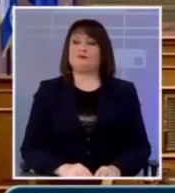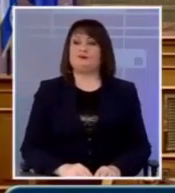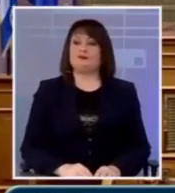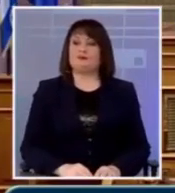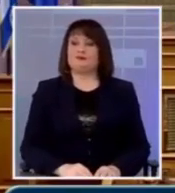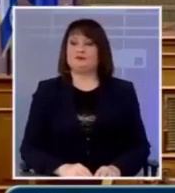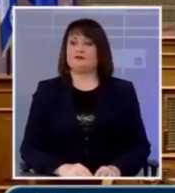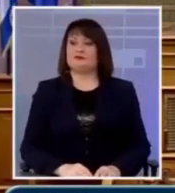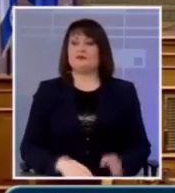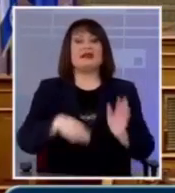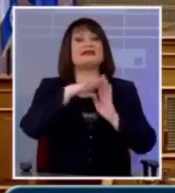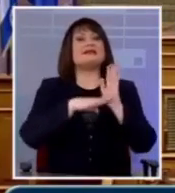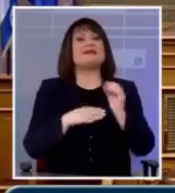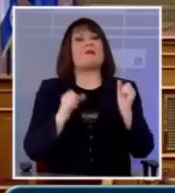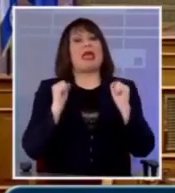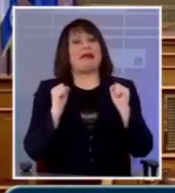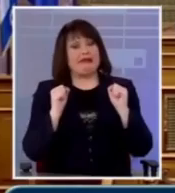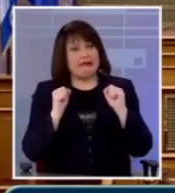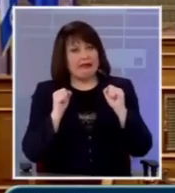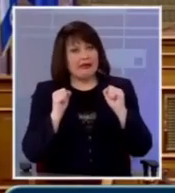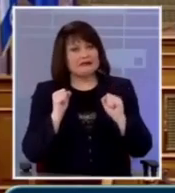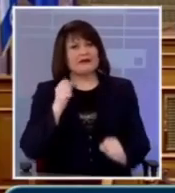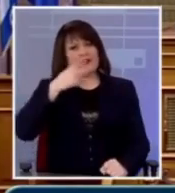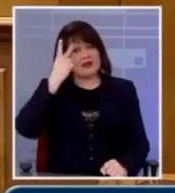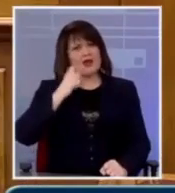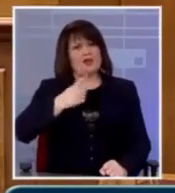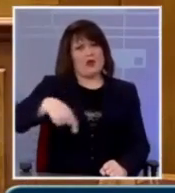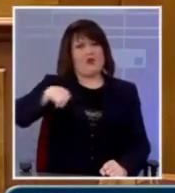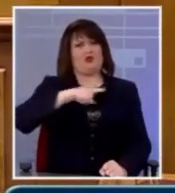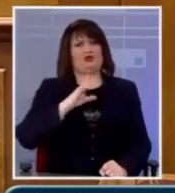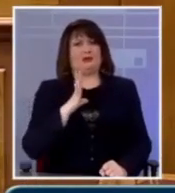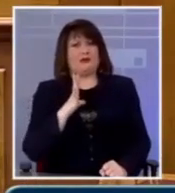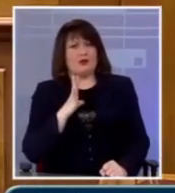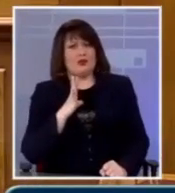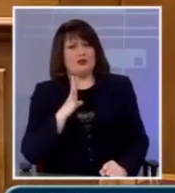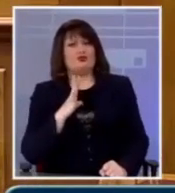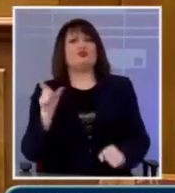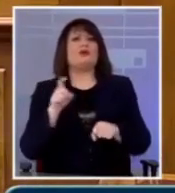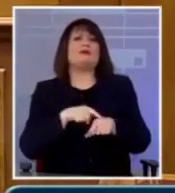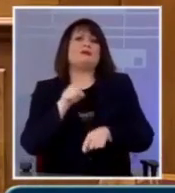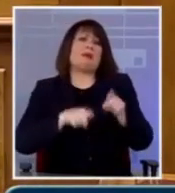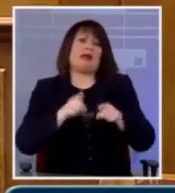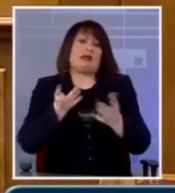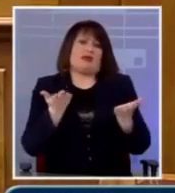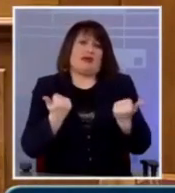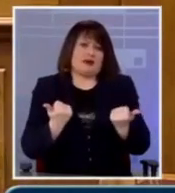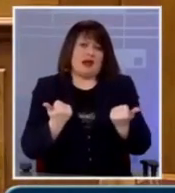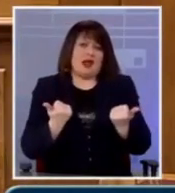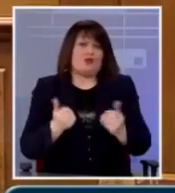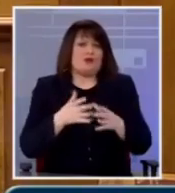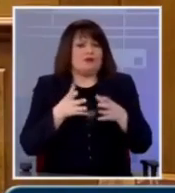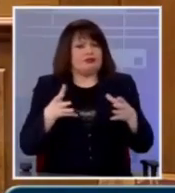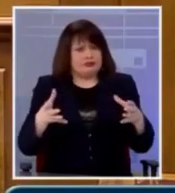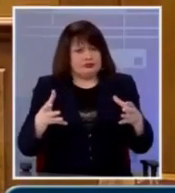ενός συστήματος υγείας που διατηρεί το δικαιωματικό του πυρήνα, που σήμερα έχει αναιρεθεί σε μεγάλο βαθμό, που διευρύνει